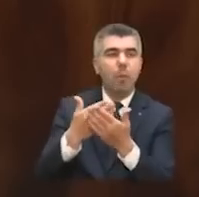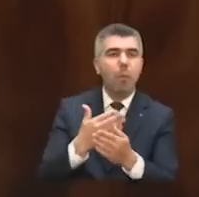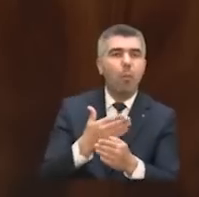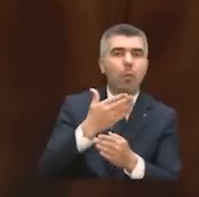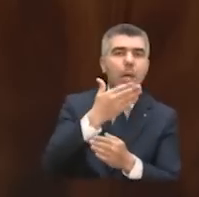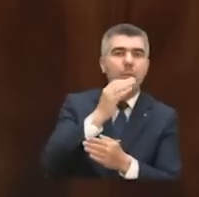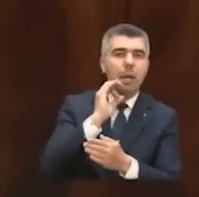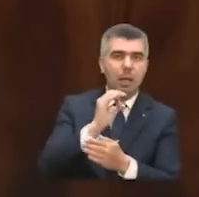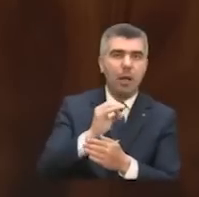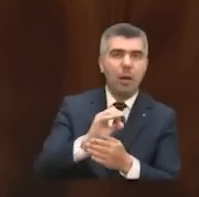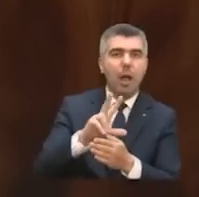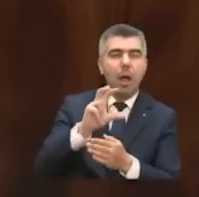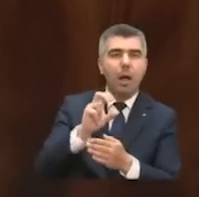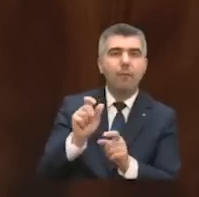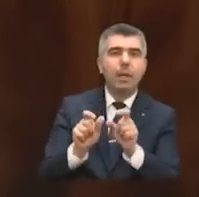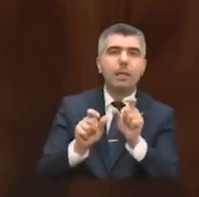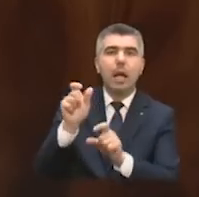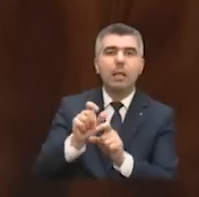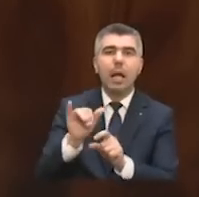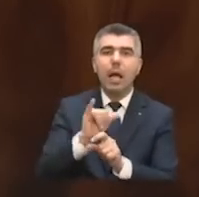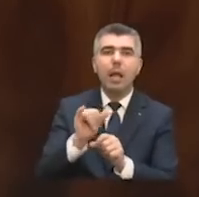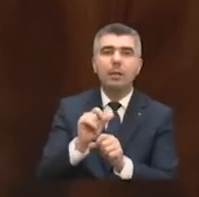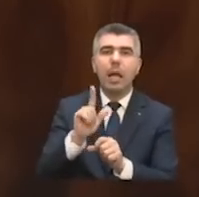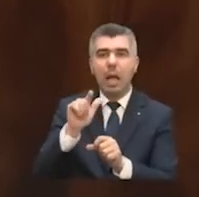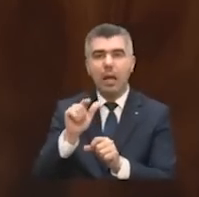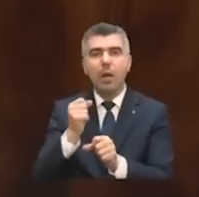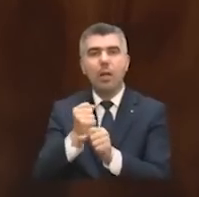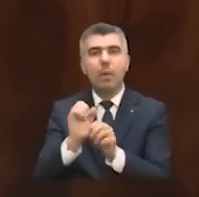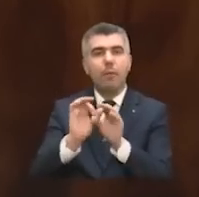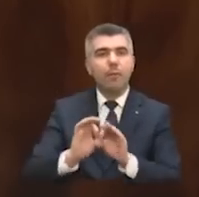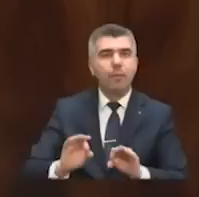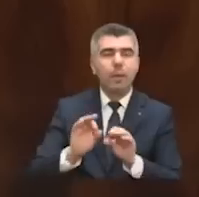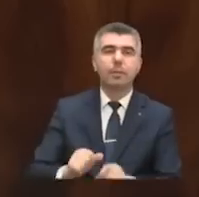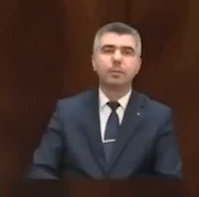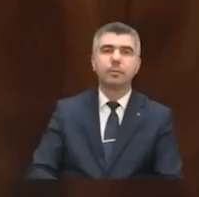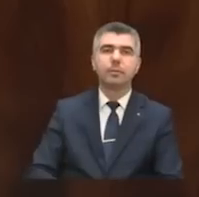وأنا ذاك غادي يعرفوا الناس علاش دانا هادي وهادي ما داناهاش.